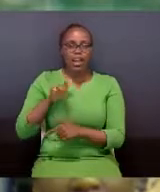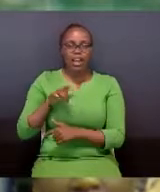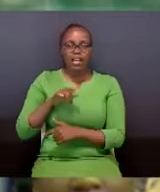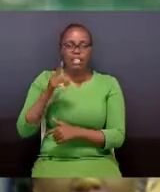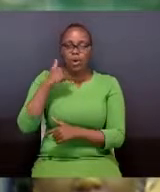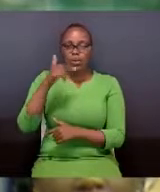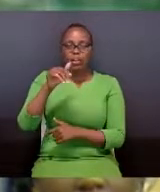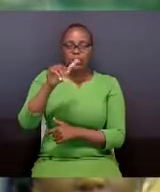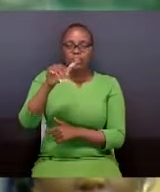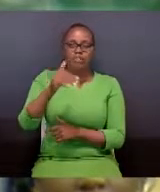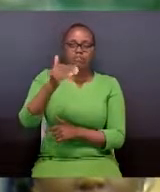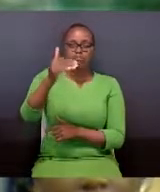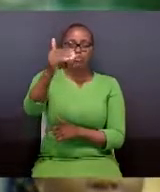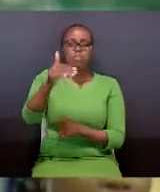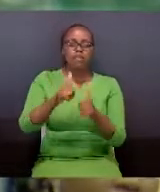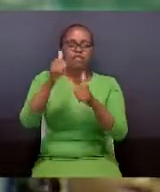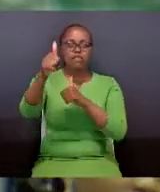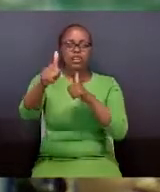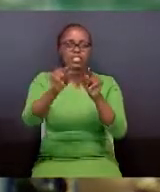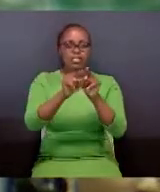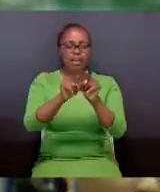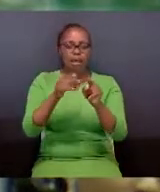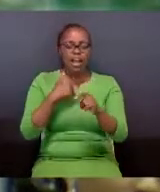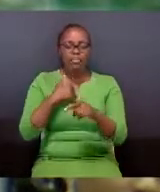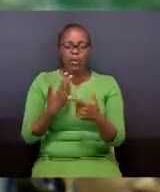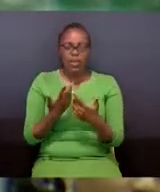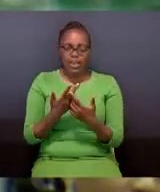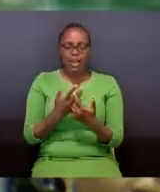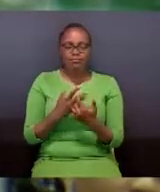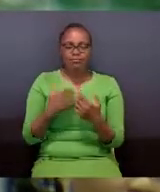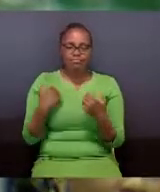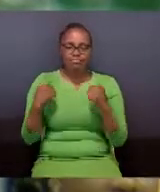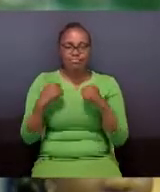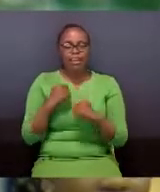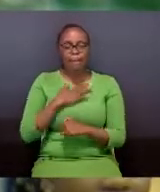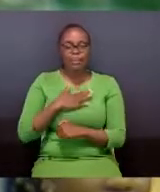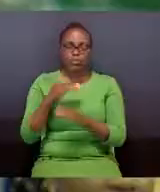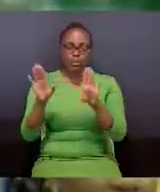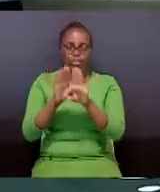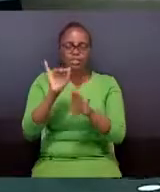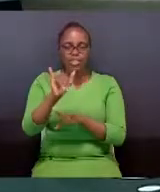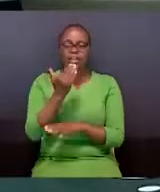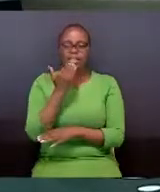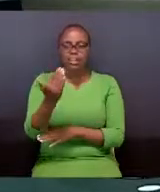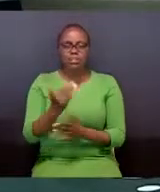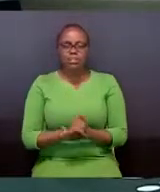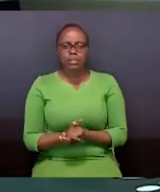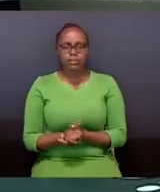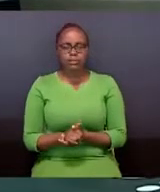who was screaming her lungs out with the denim jacket. If we could just close off with that. Thank you.